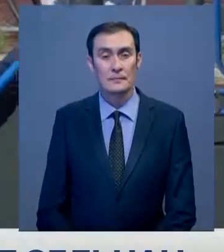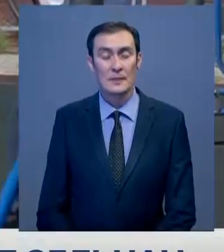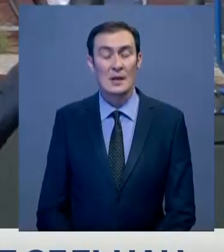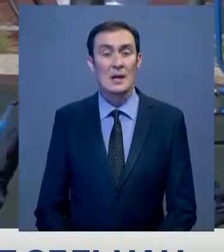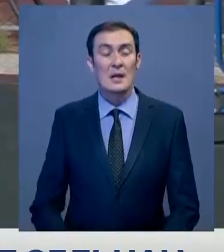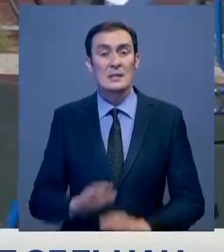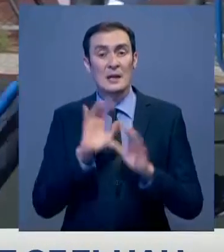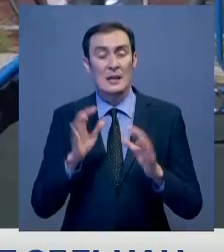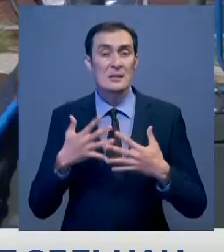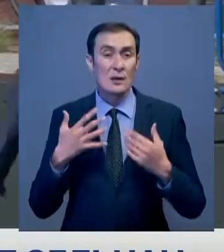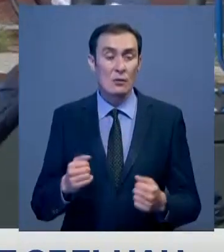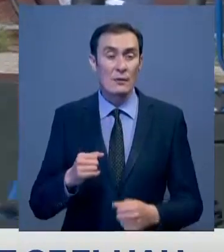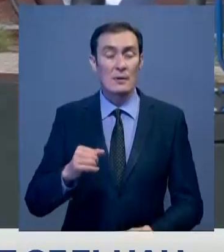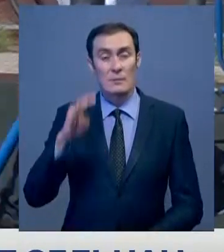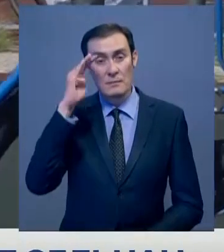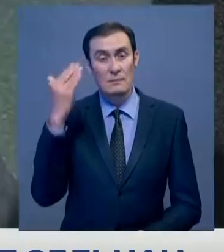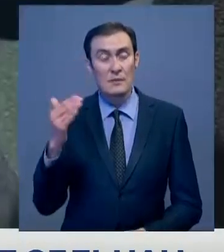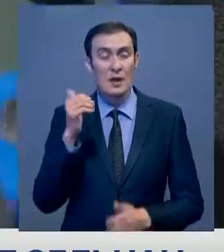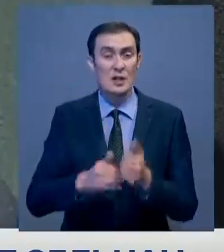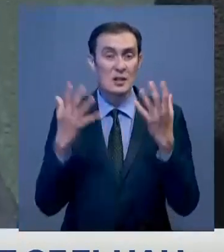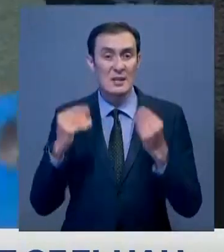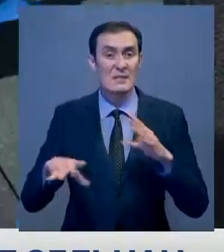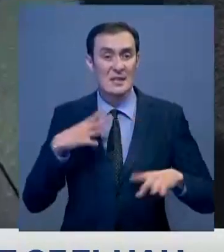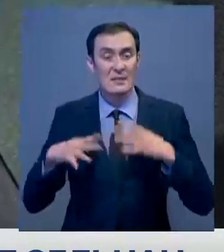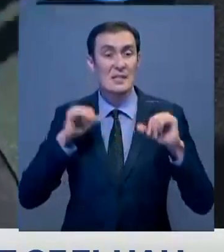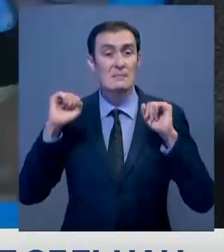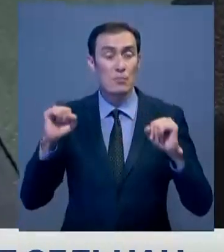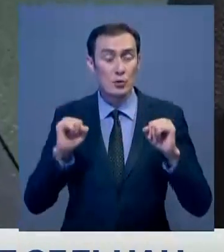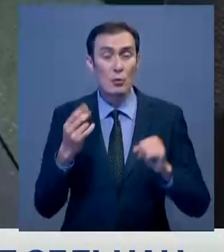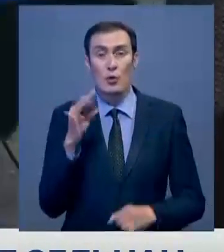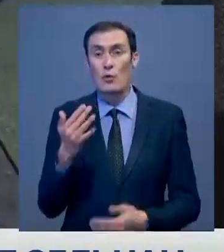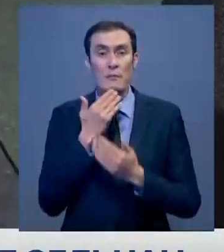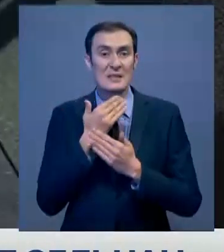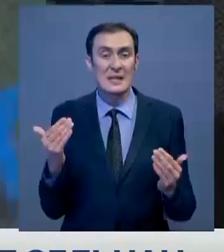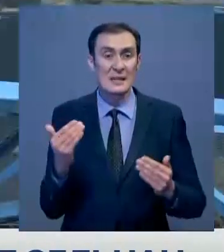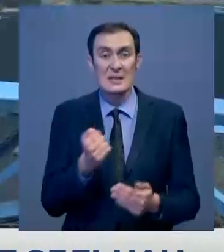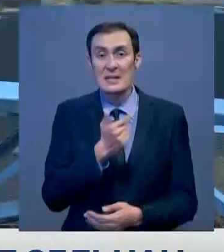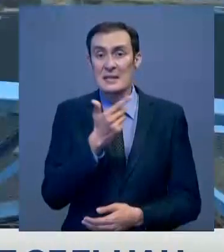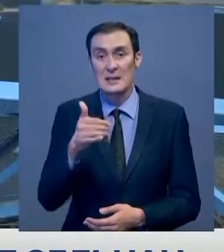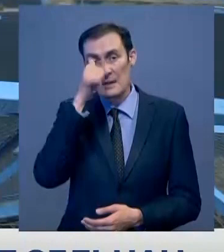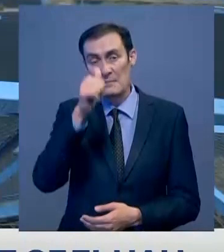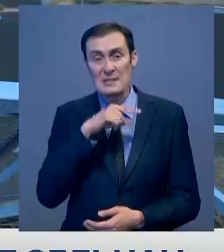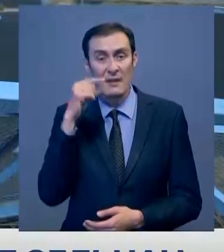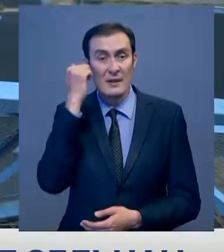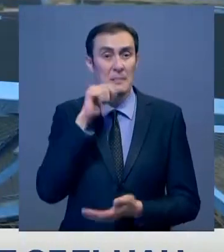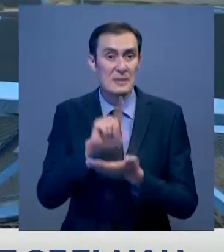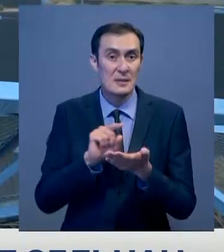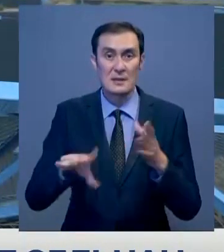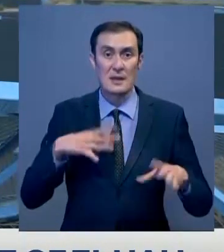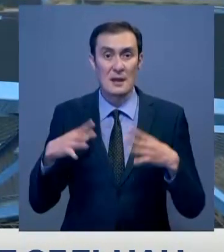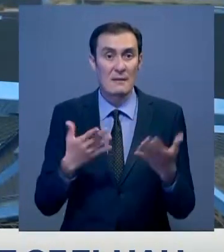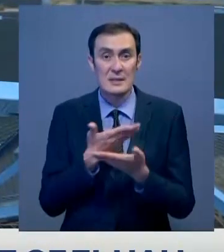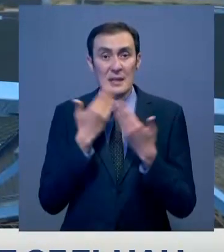Поддерживать здоровье Бидайбеку Балхыбеку помогают ежедневные занятия спортом. Однако последние несколько месяцев, говорит пенсионер,